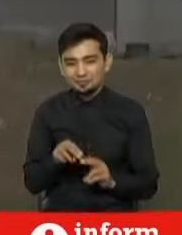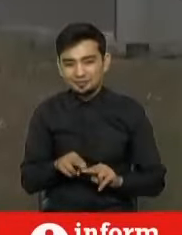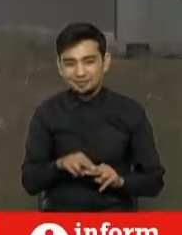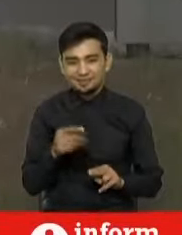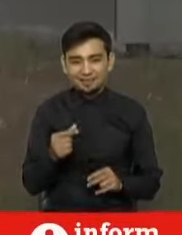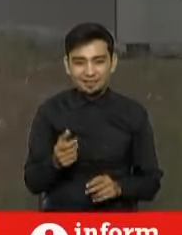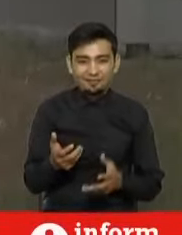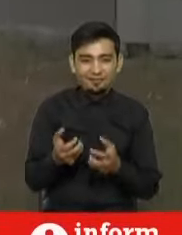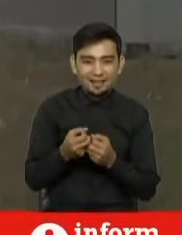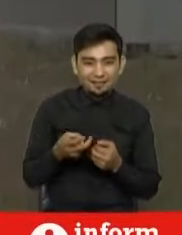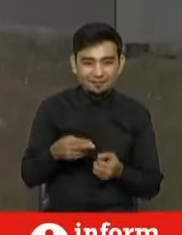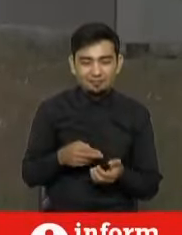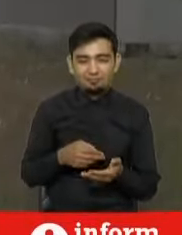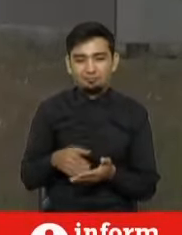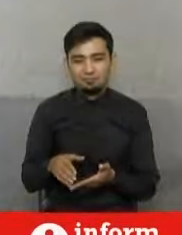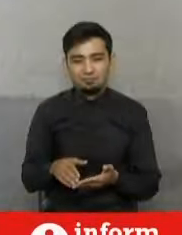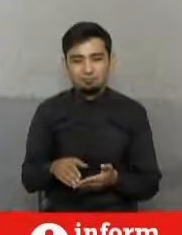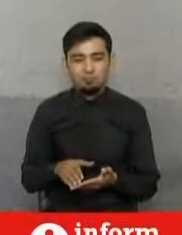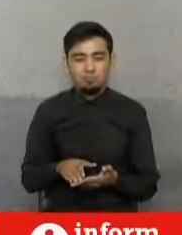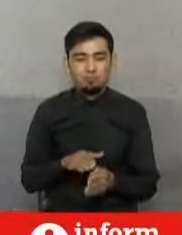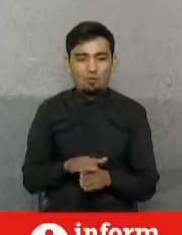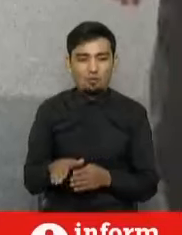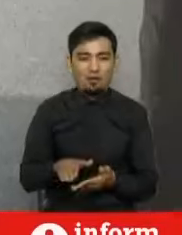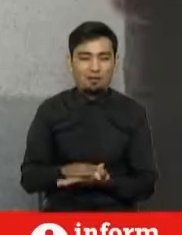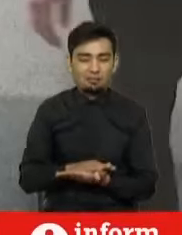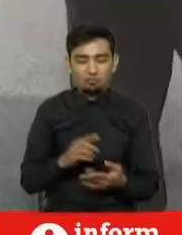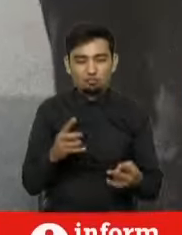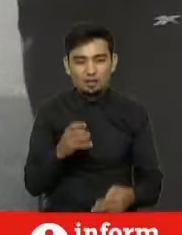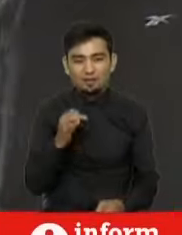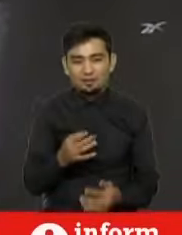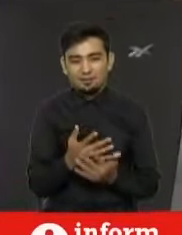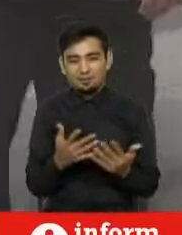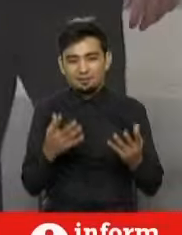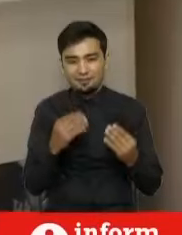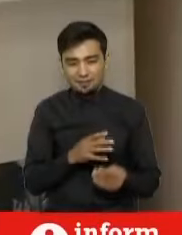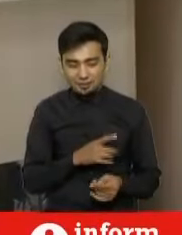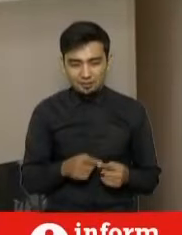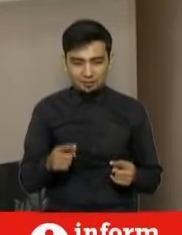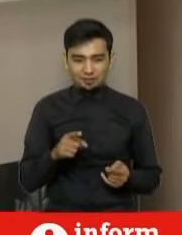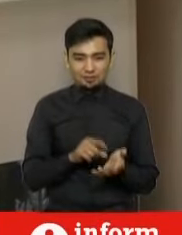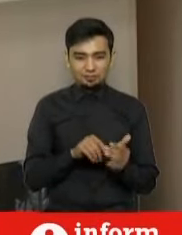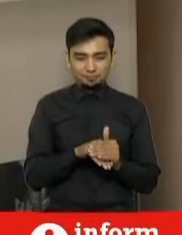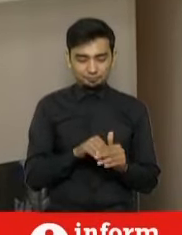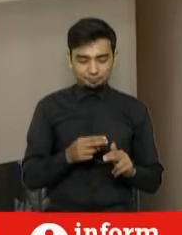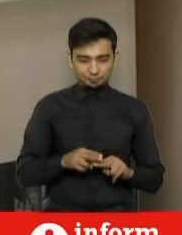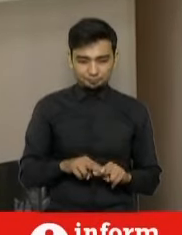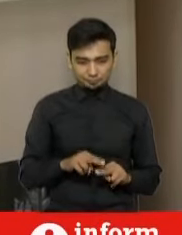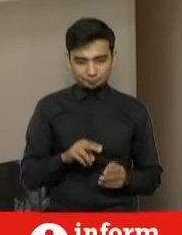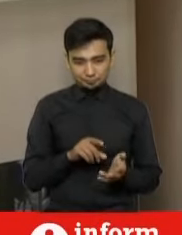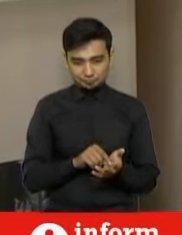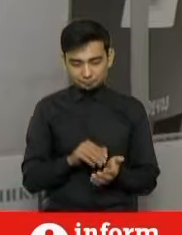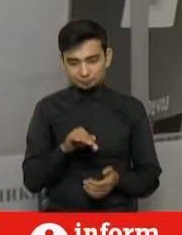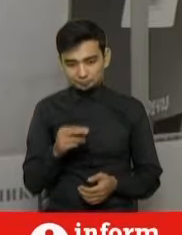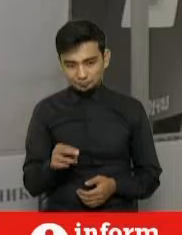қаражатты қолданудан үзілді-кесілді бас тартқан жөн екен. Айта кетейік, бірнеше күн бұрын сарапшылар бірыңғай жинақтаушы зейнетақы қорының